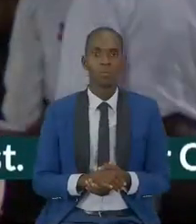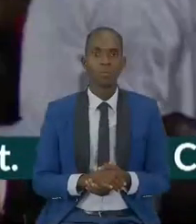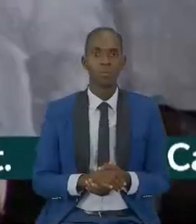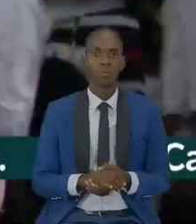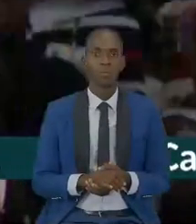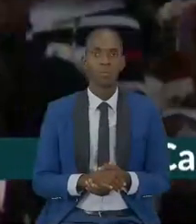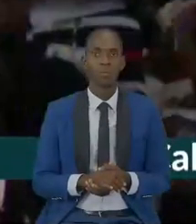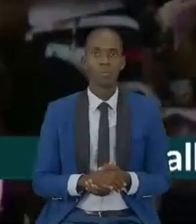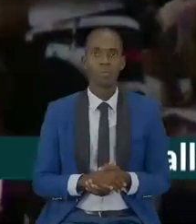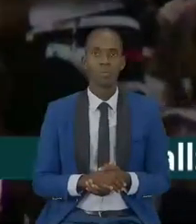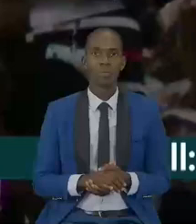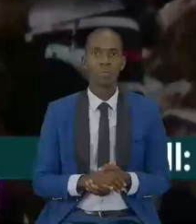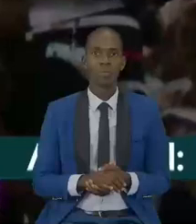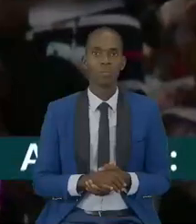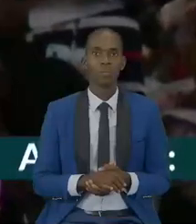Continuons.